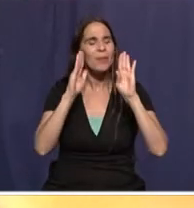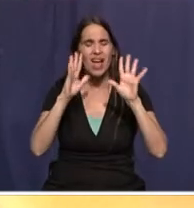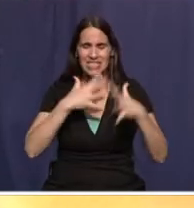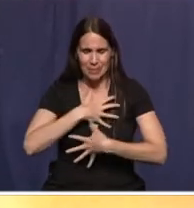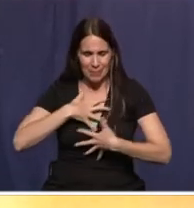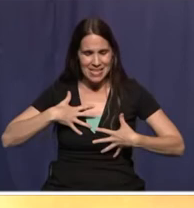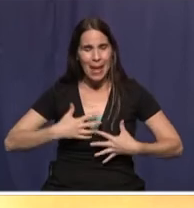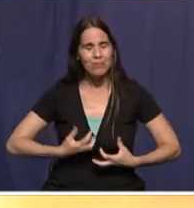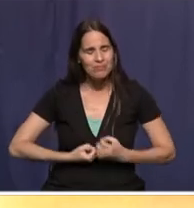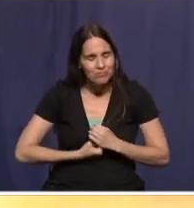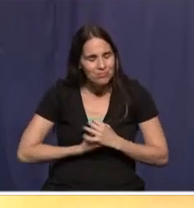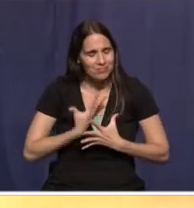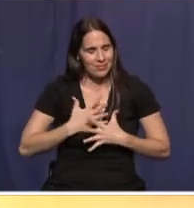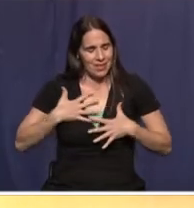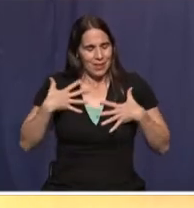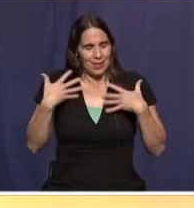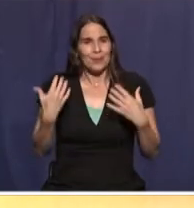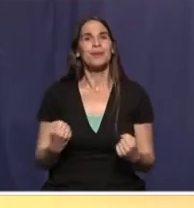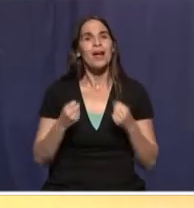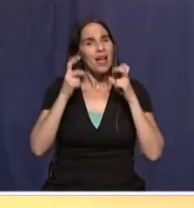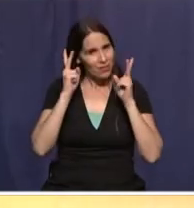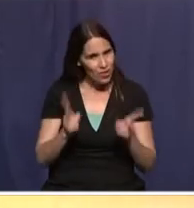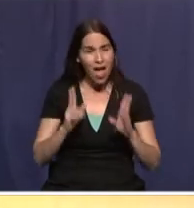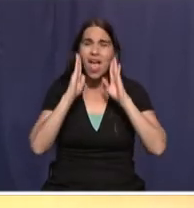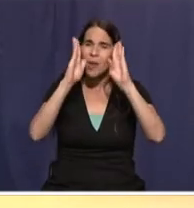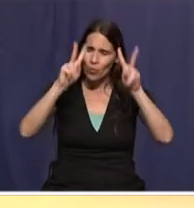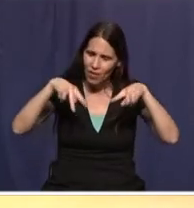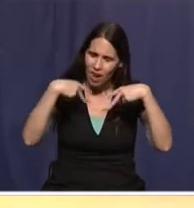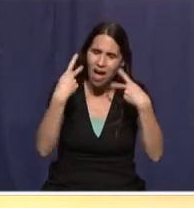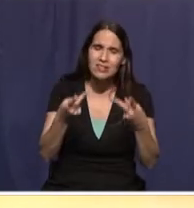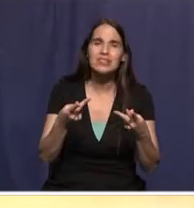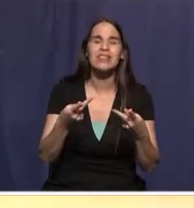הפצעים, לשקם את האמון. אני מאמינה שנצליח לבנות